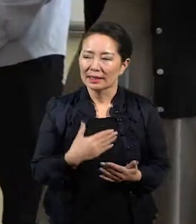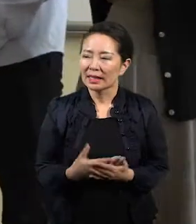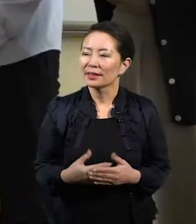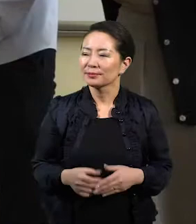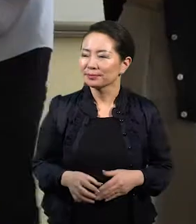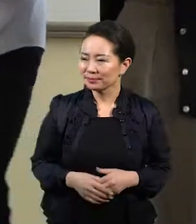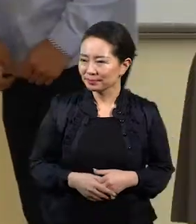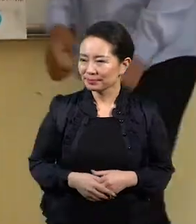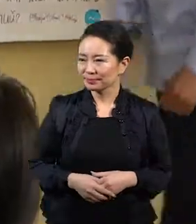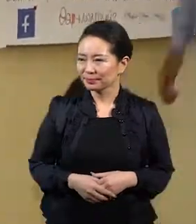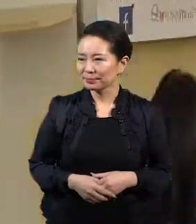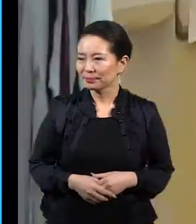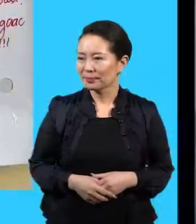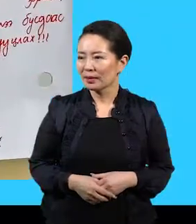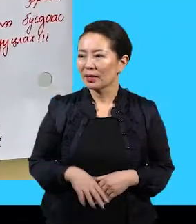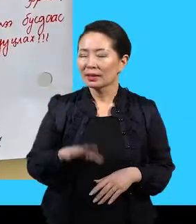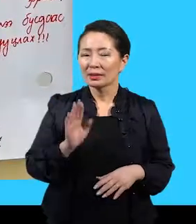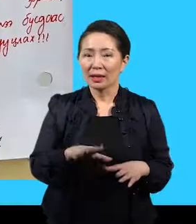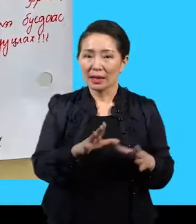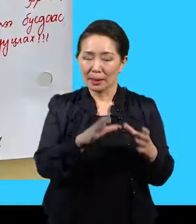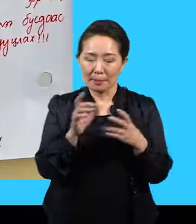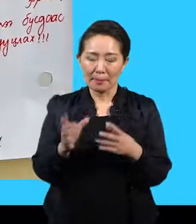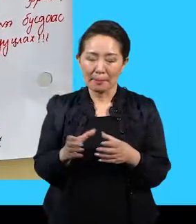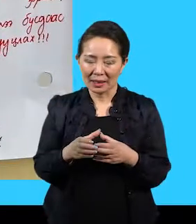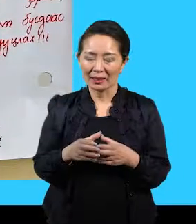Баярлалаа. За дараагийн баг.